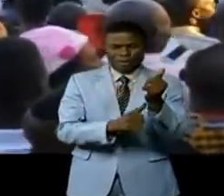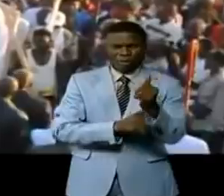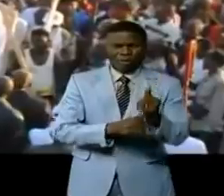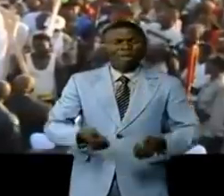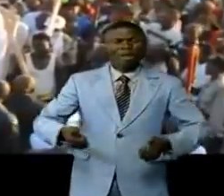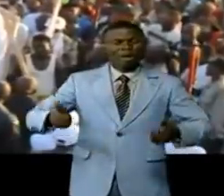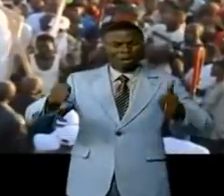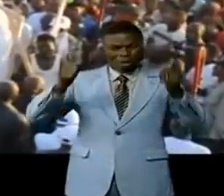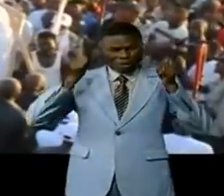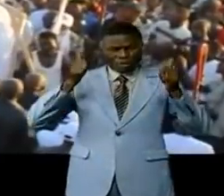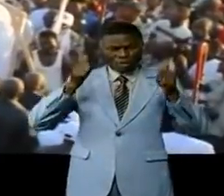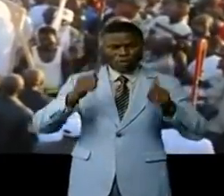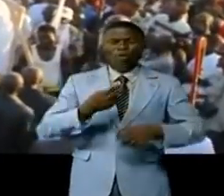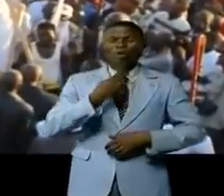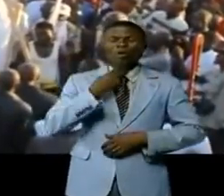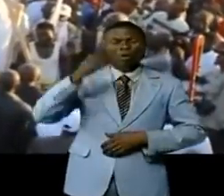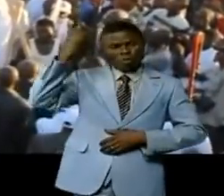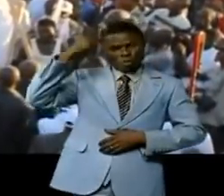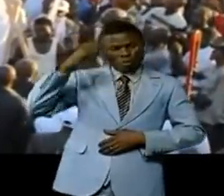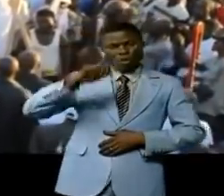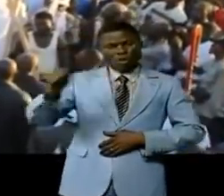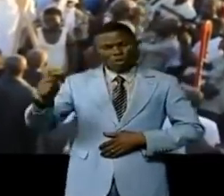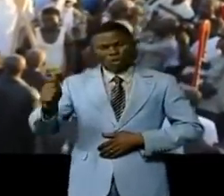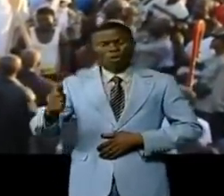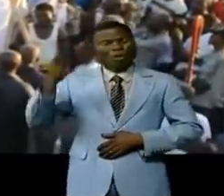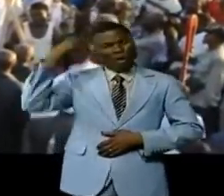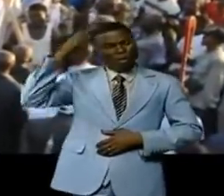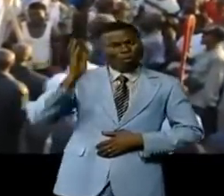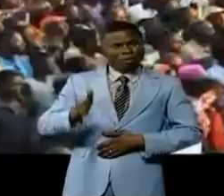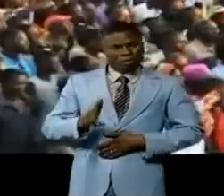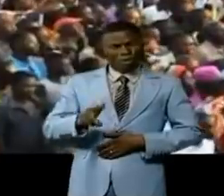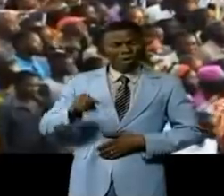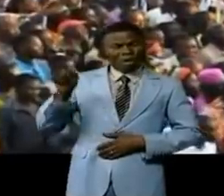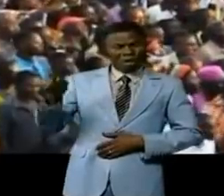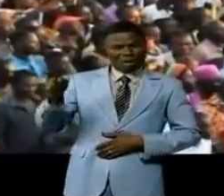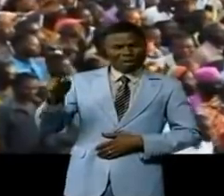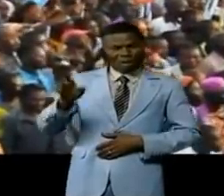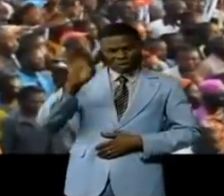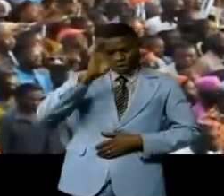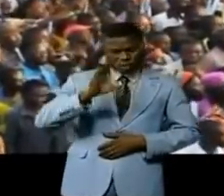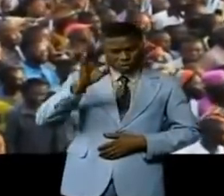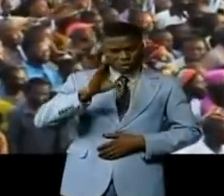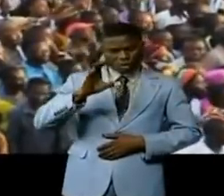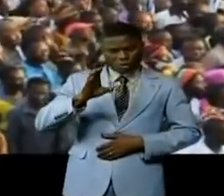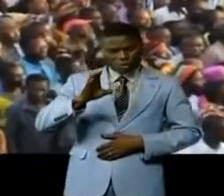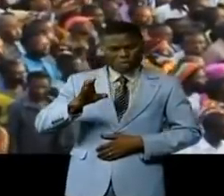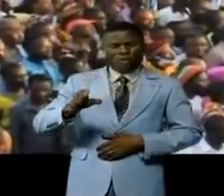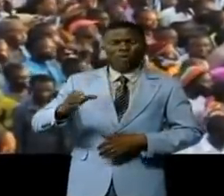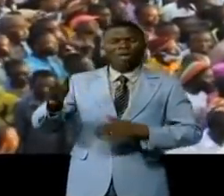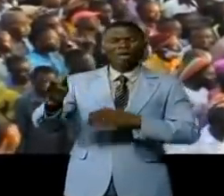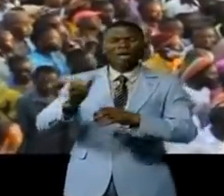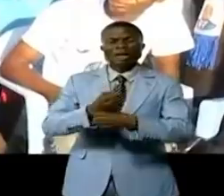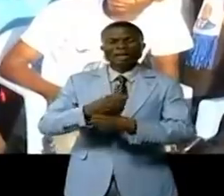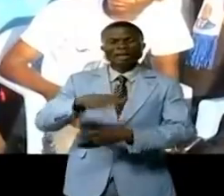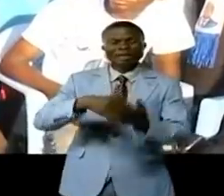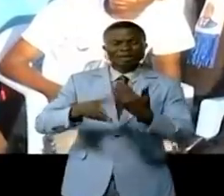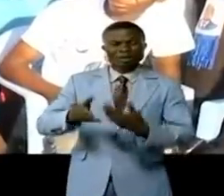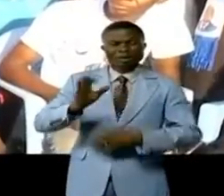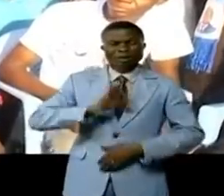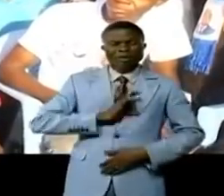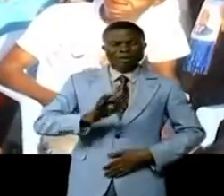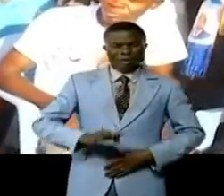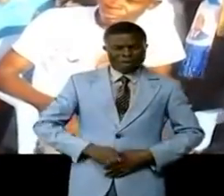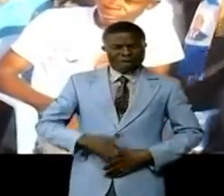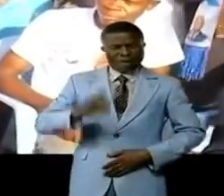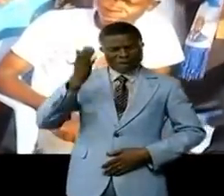d'être otage politique de certains politiciens de ces coins qui cherchent à les opposer. Félix Antoine Tshisekedi est au